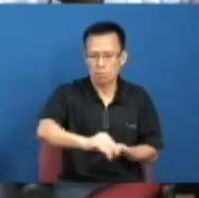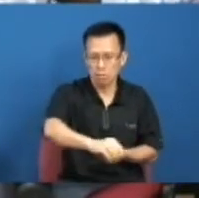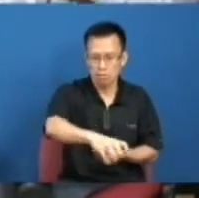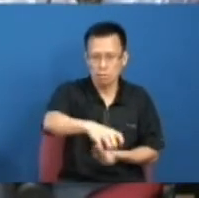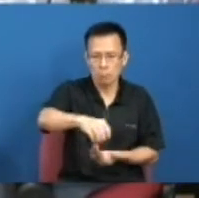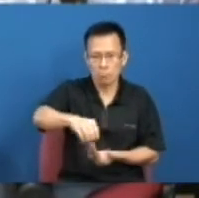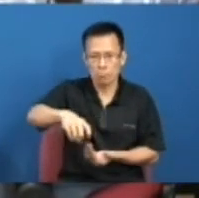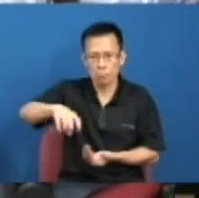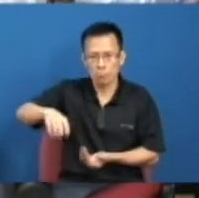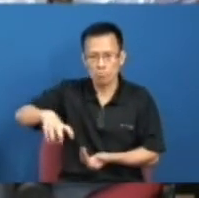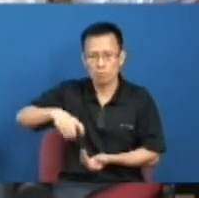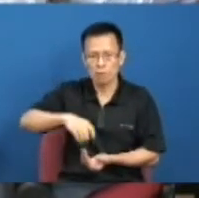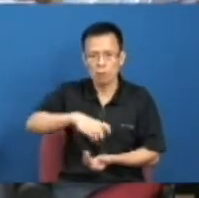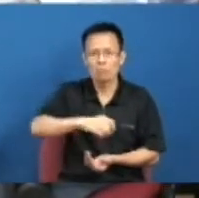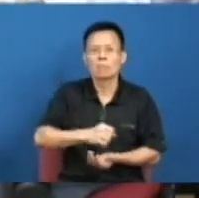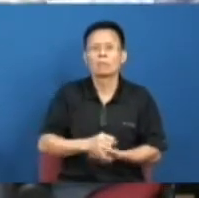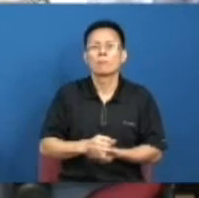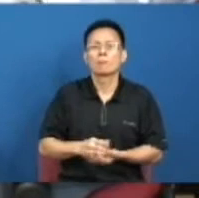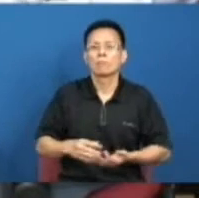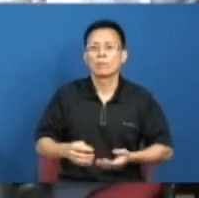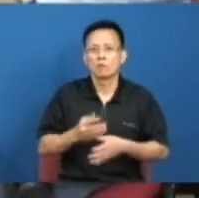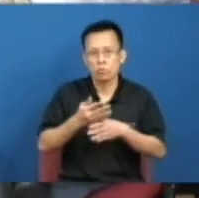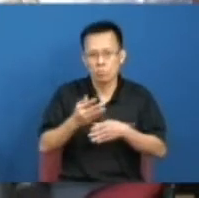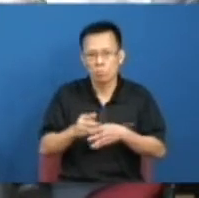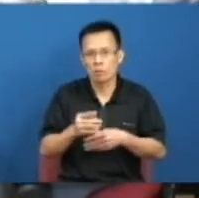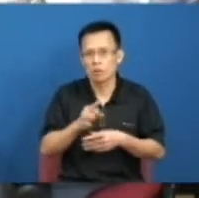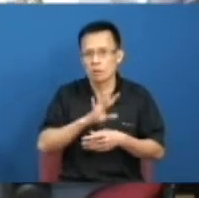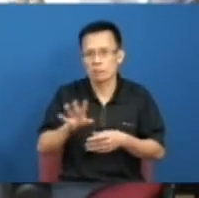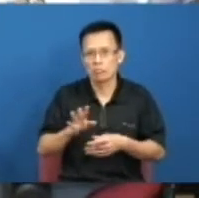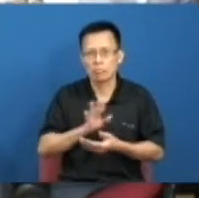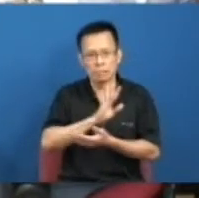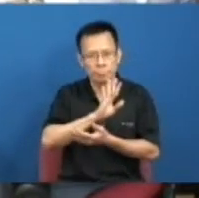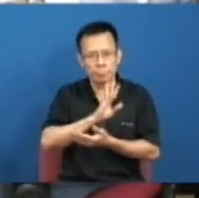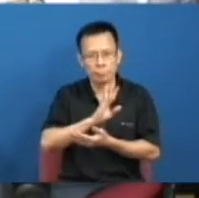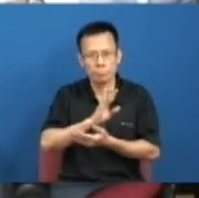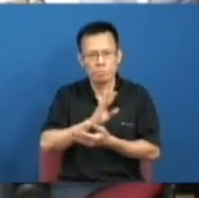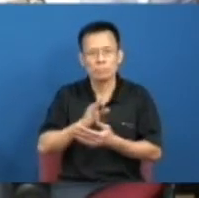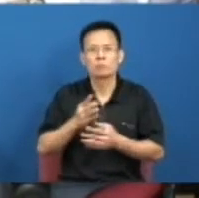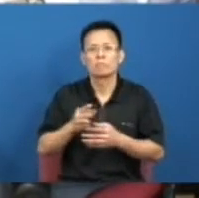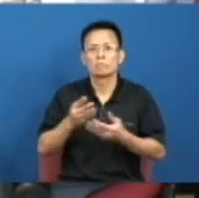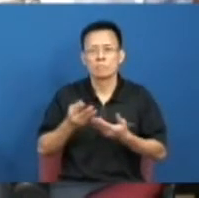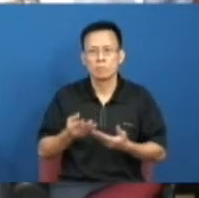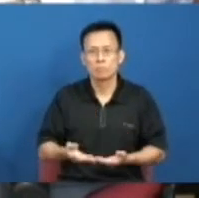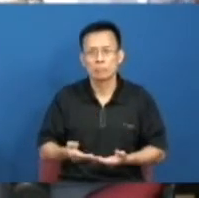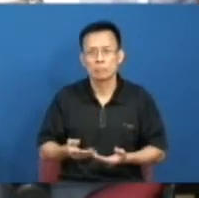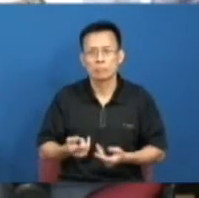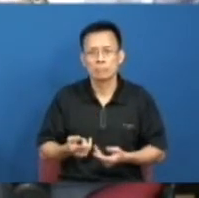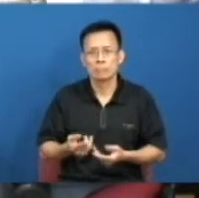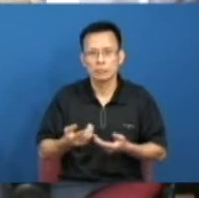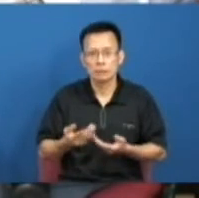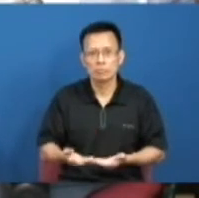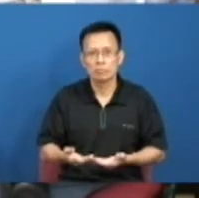泡，會有泡啊咁樣嘅個面嗰度。所以咧，呢個唔係呢個係呢個呢種而家都好少喺現